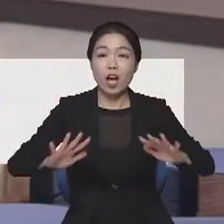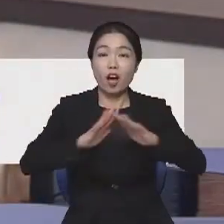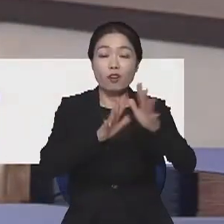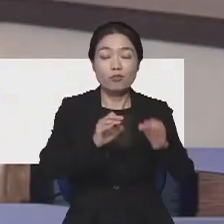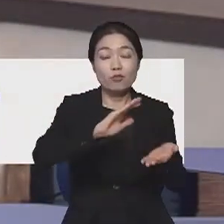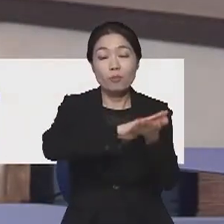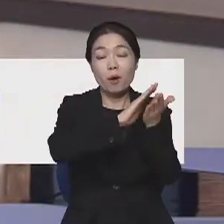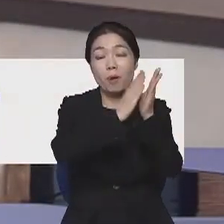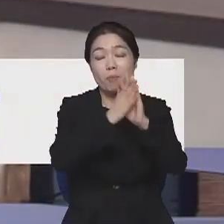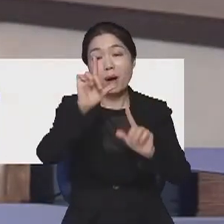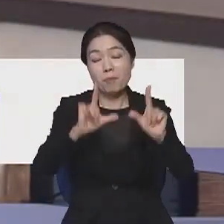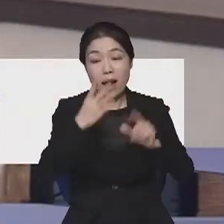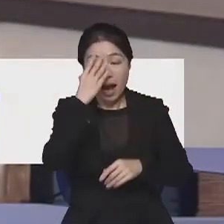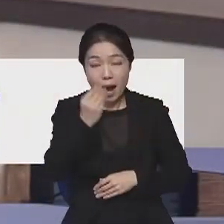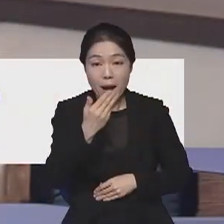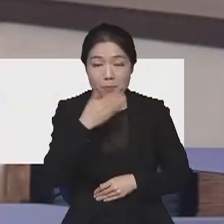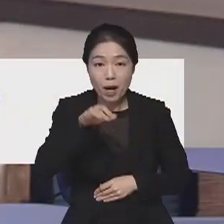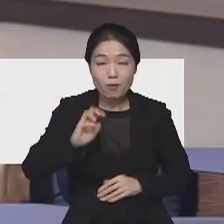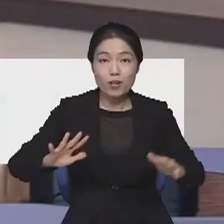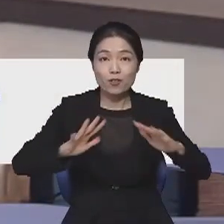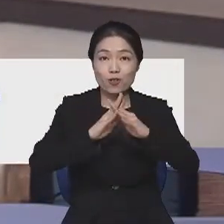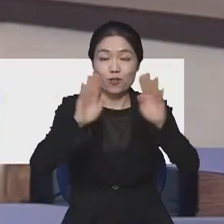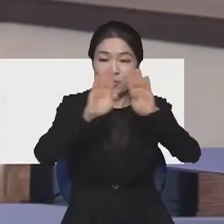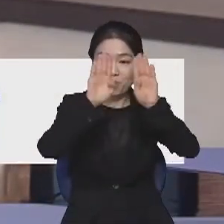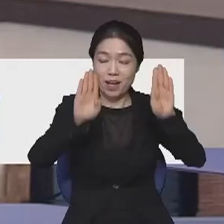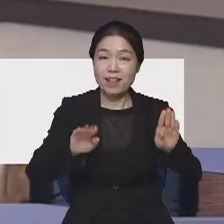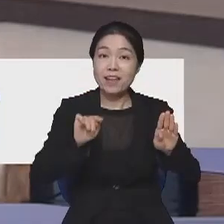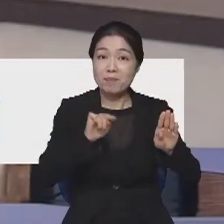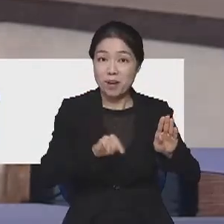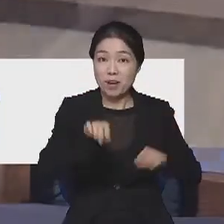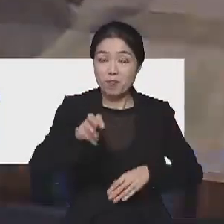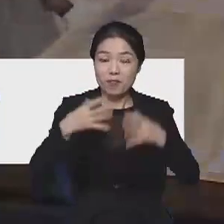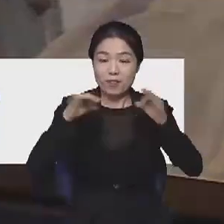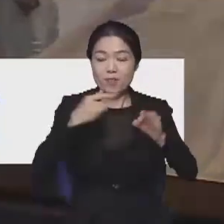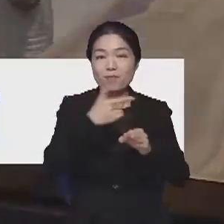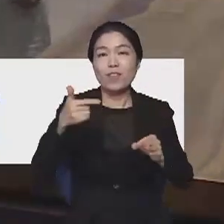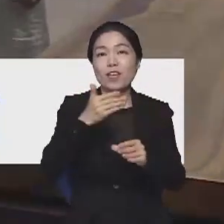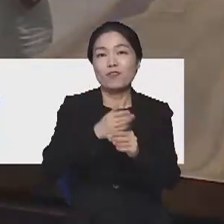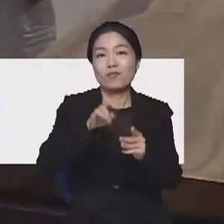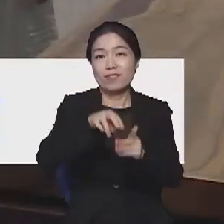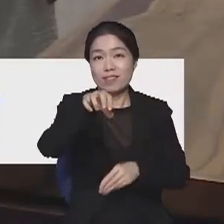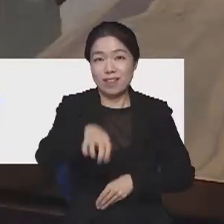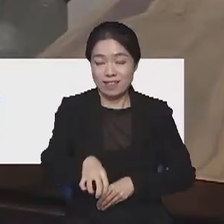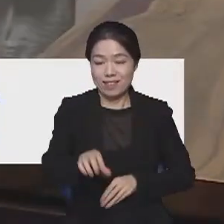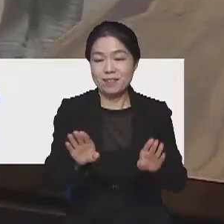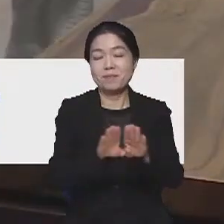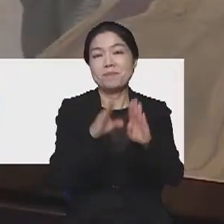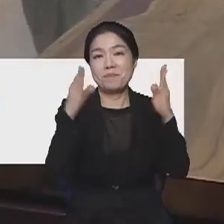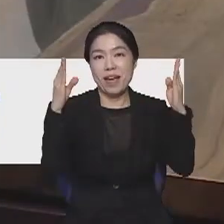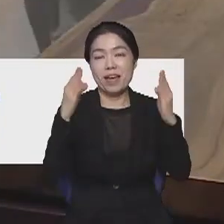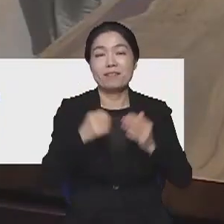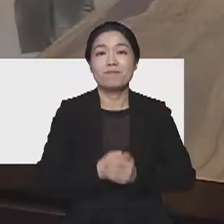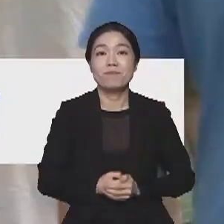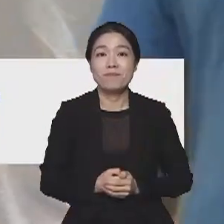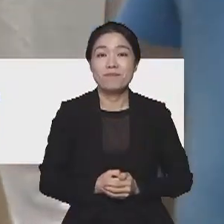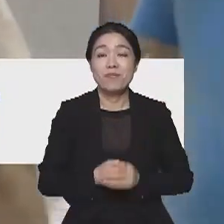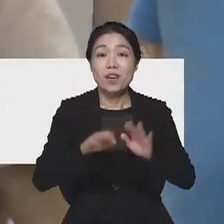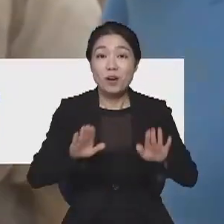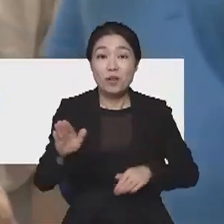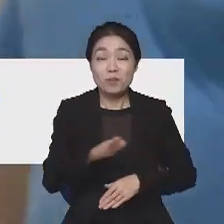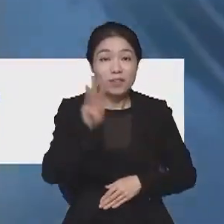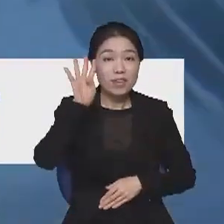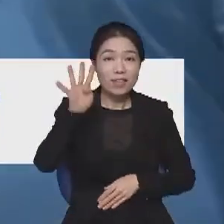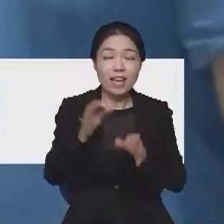건축시장의 모습을 한눈에 살필 수 있는 광주 건축박람회가 광주 김대중 컨벤션센터에서 막을 올렸습니다.